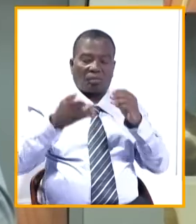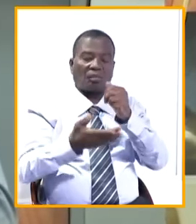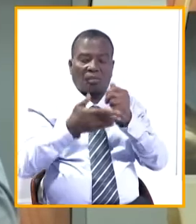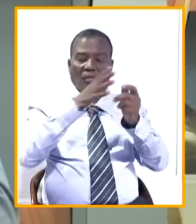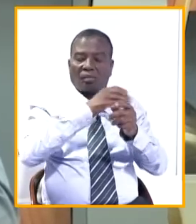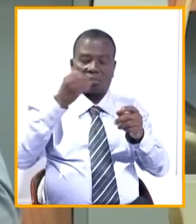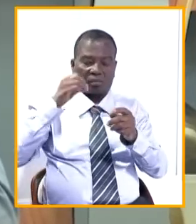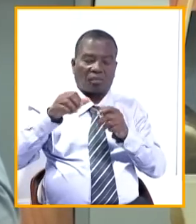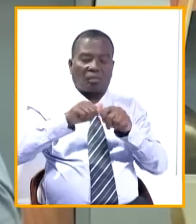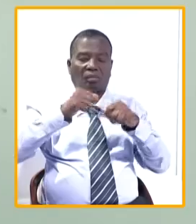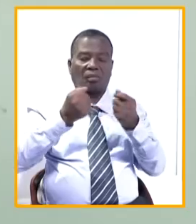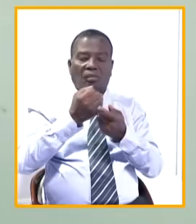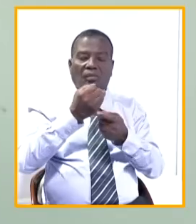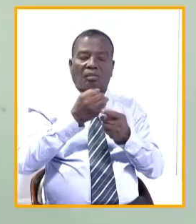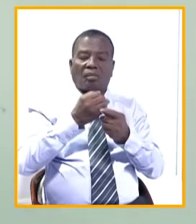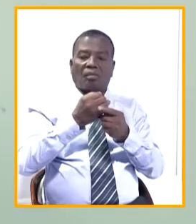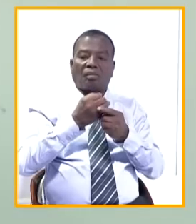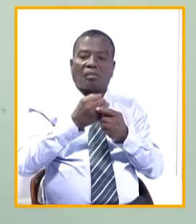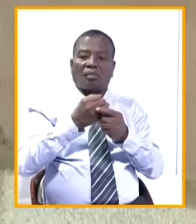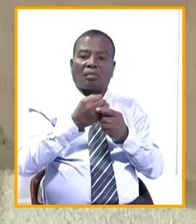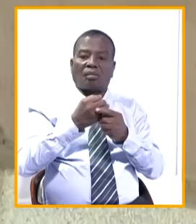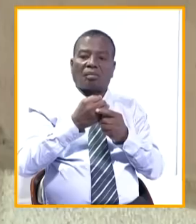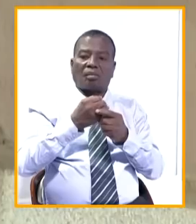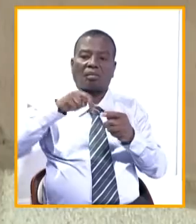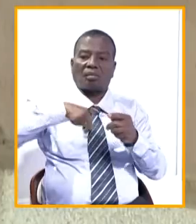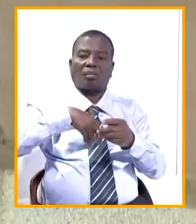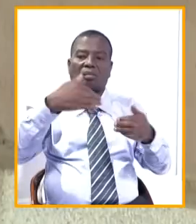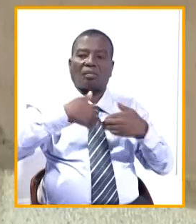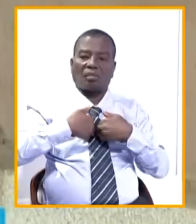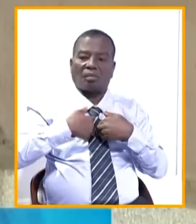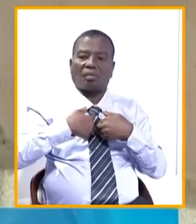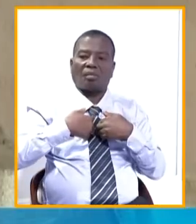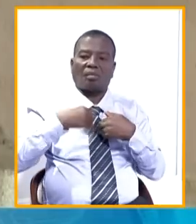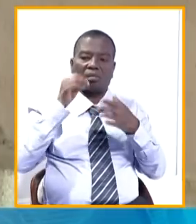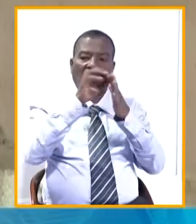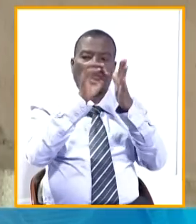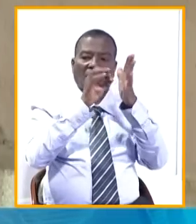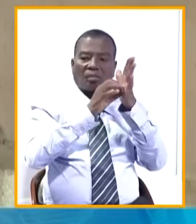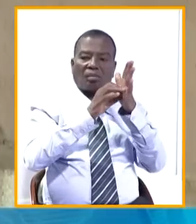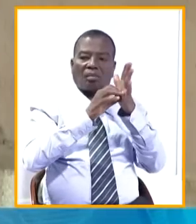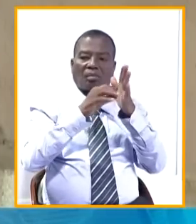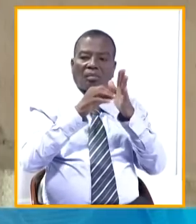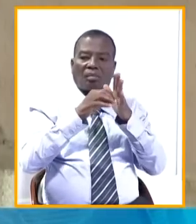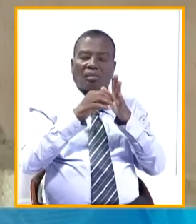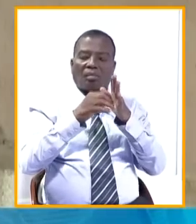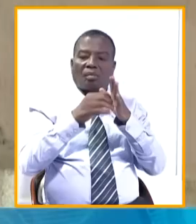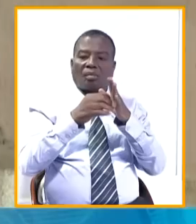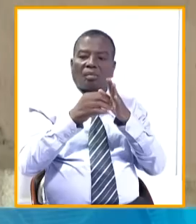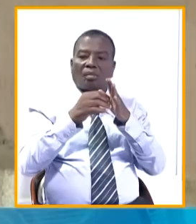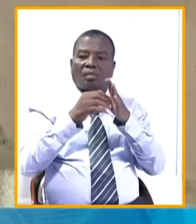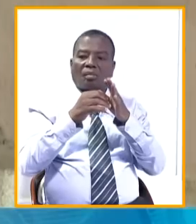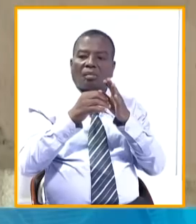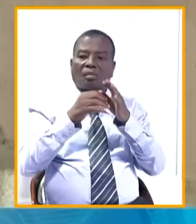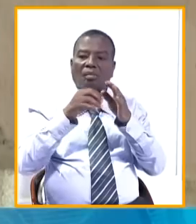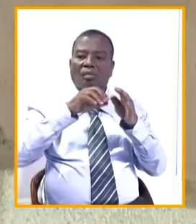fait une actualisation de cette stratégie nationale. Nous avons identifié les goulots d'étranglement au niveau